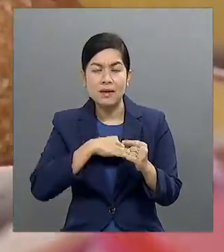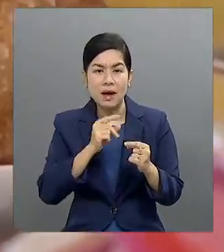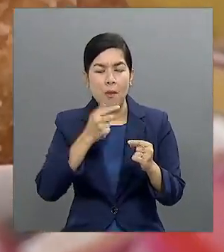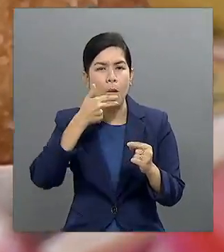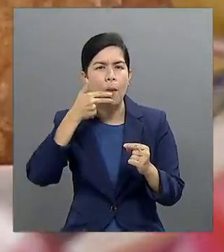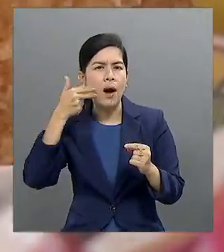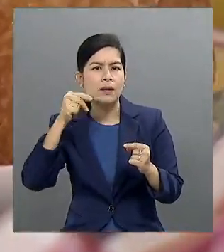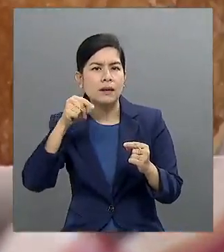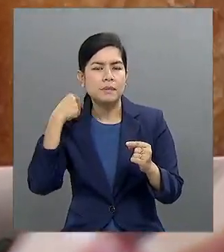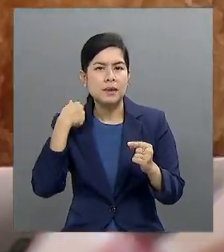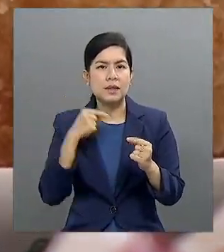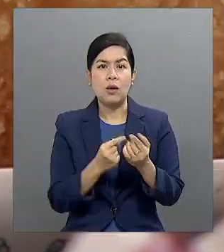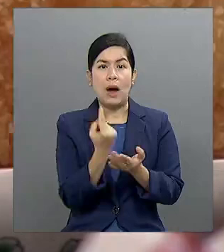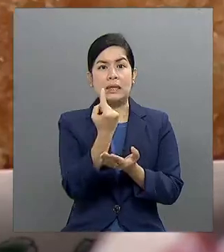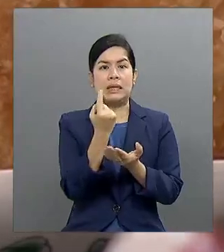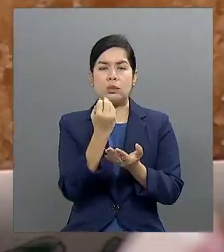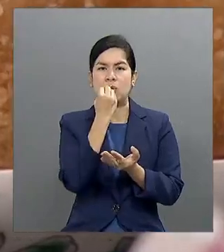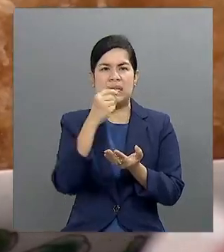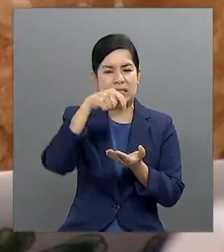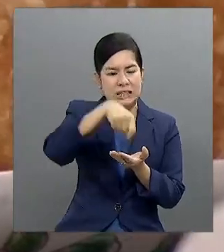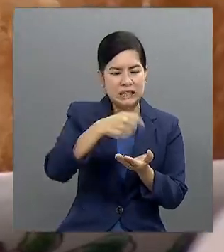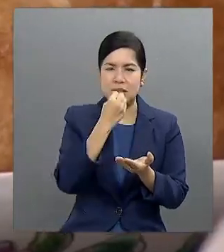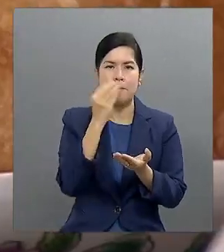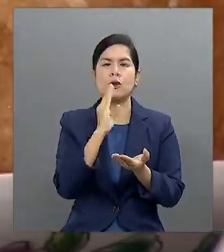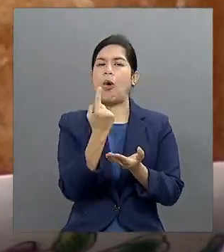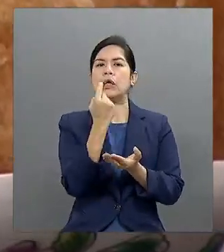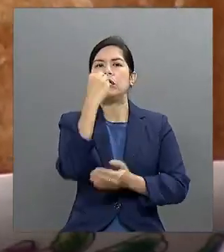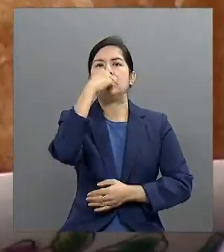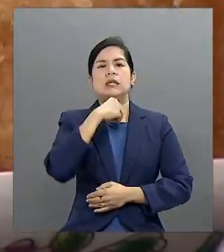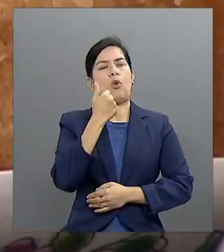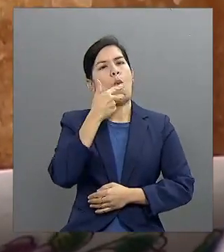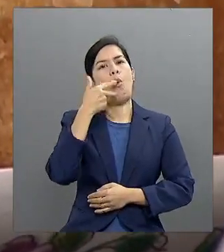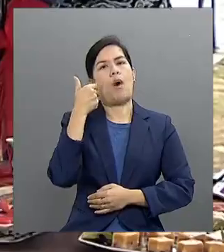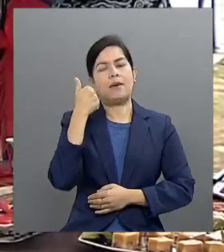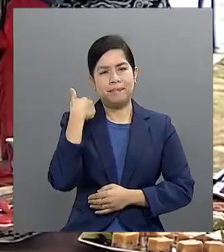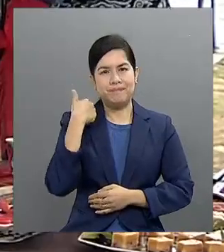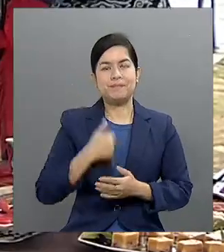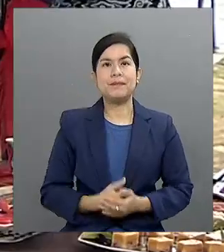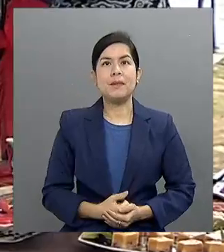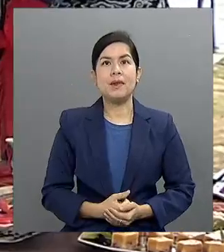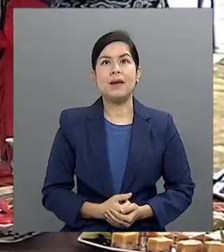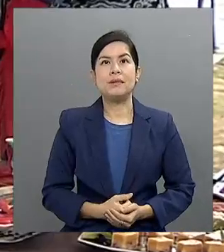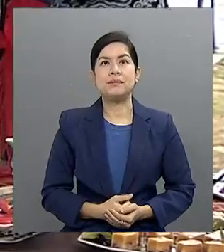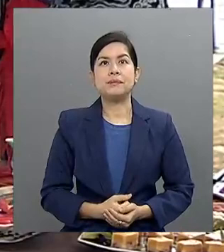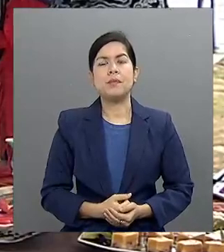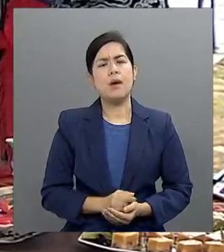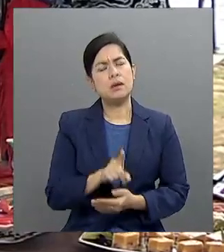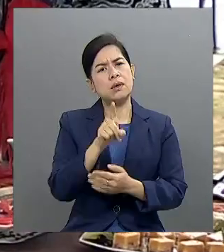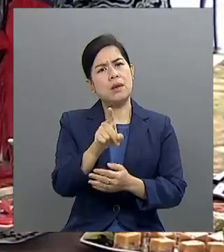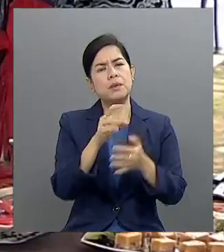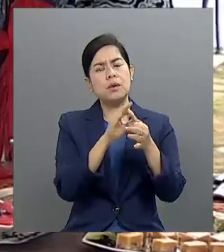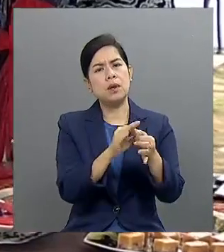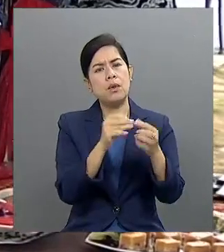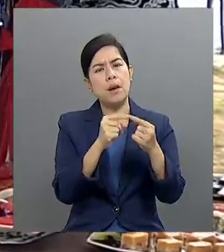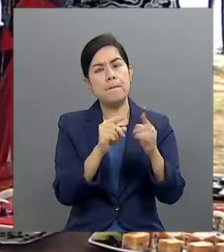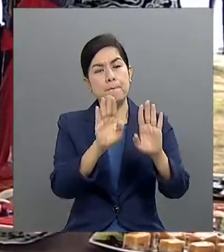บเสร็จไม่ต้องไปจิ้มกับอะไร อันนี้ส่วนขนมสด ในขนมสดนะครับ แล้วก็เกี่ยวข้องกับวิถีนะครับคนภูเก็ตก็ไป